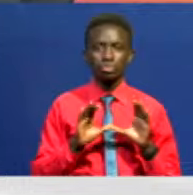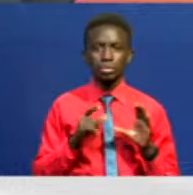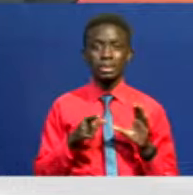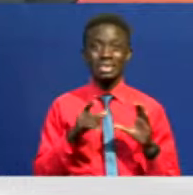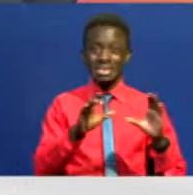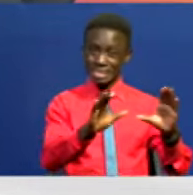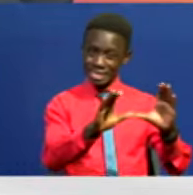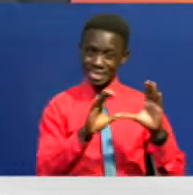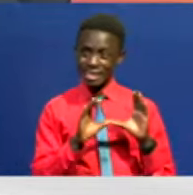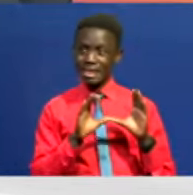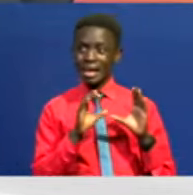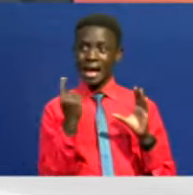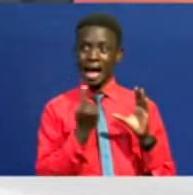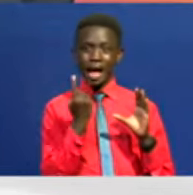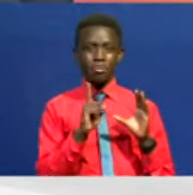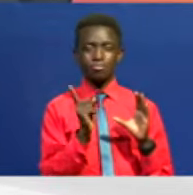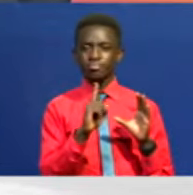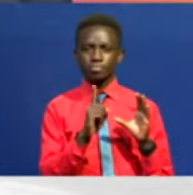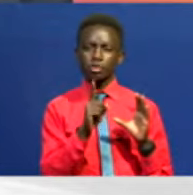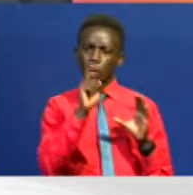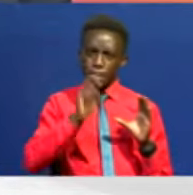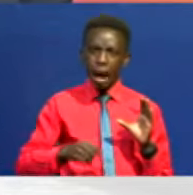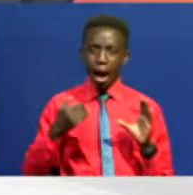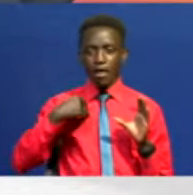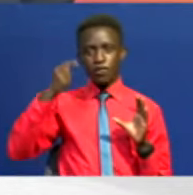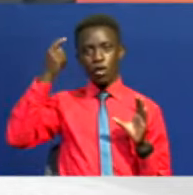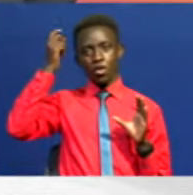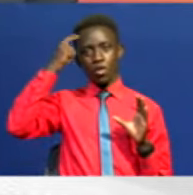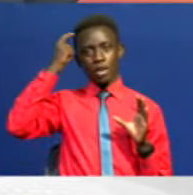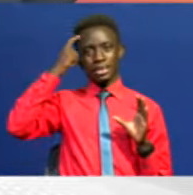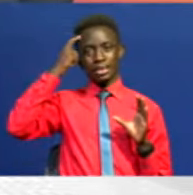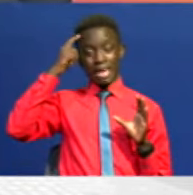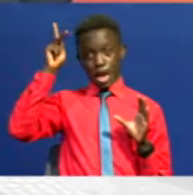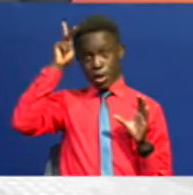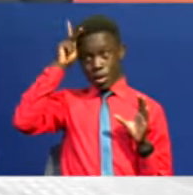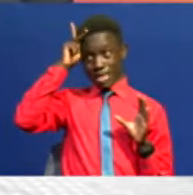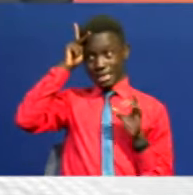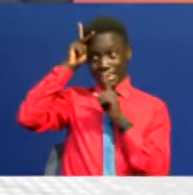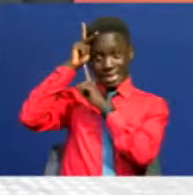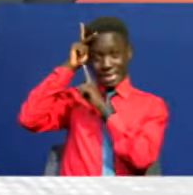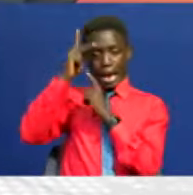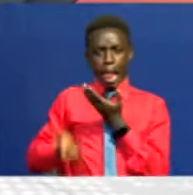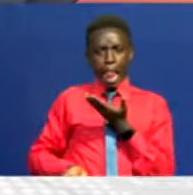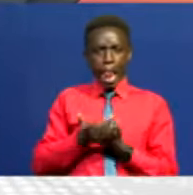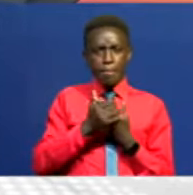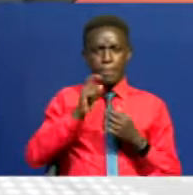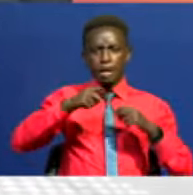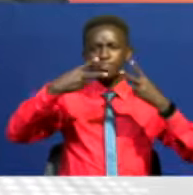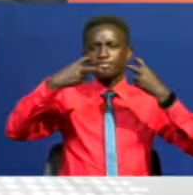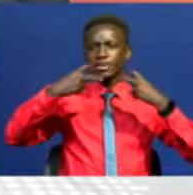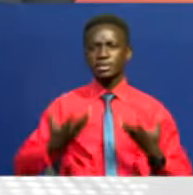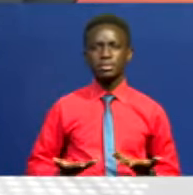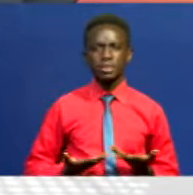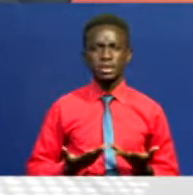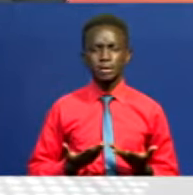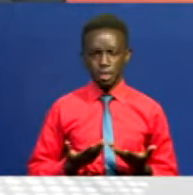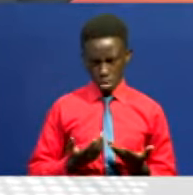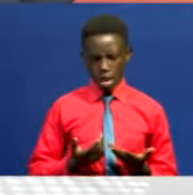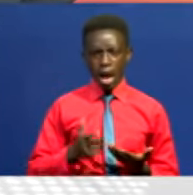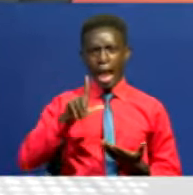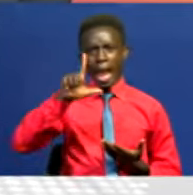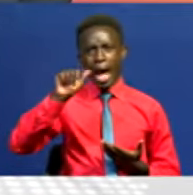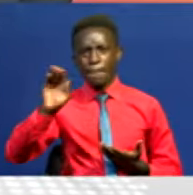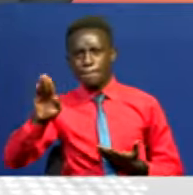pekee, pia unahitaji ujuzi. Mahala pa kupata ujuzi panastahili pia kuangaliwa. Kwa hivyo maabara na hivyo vyote ambavyo